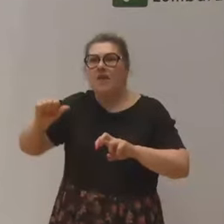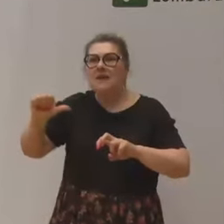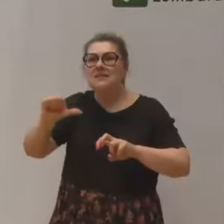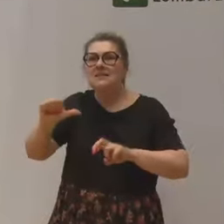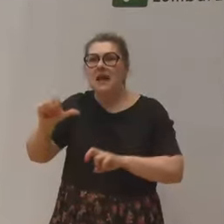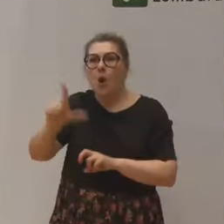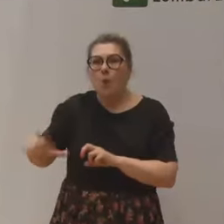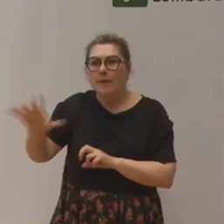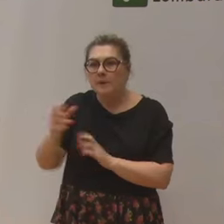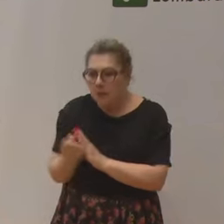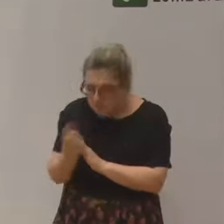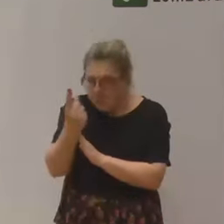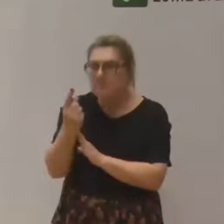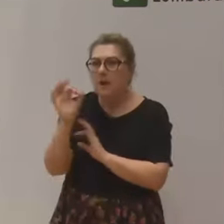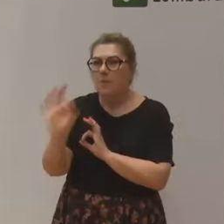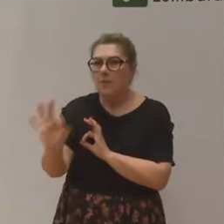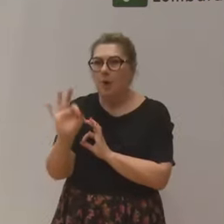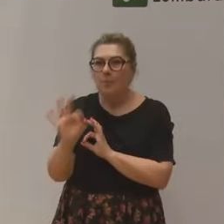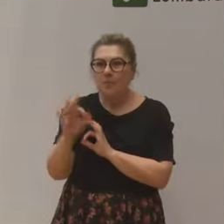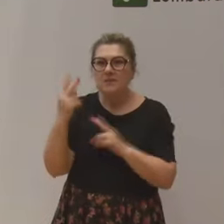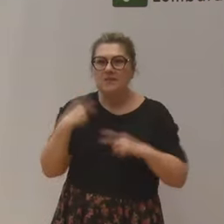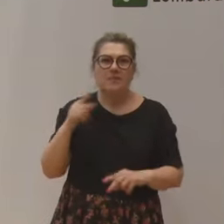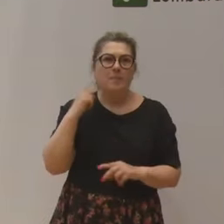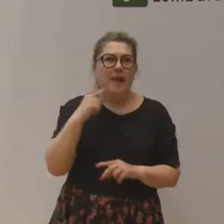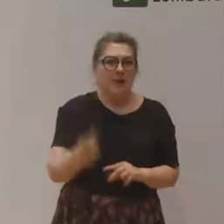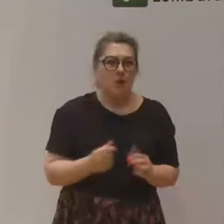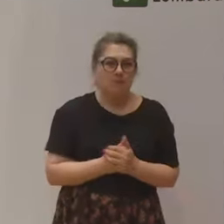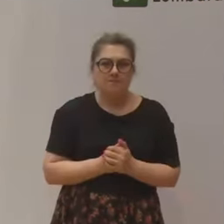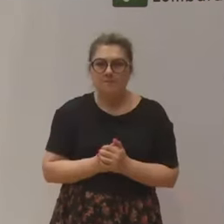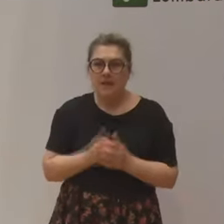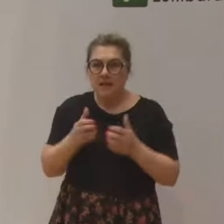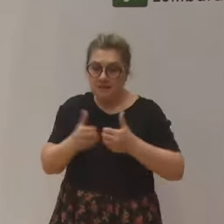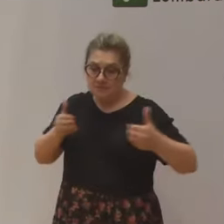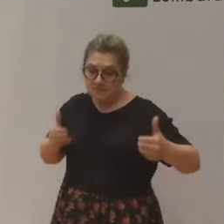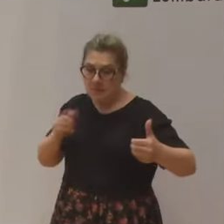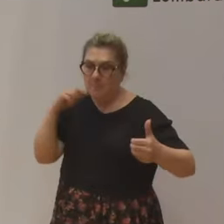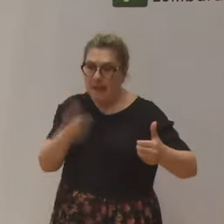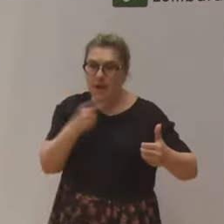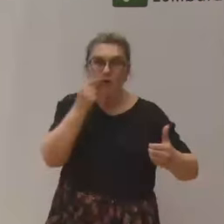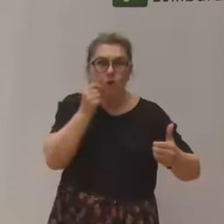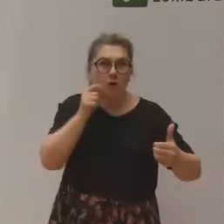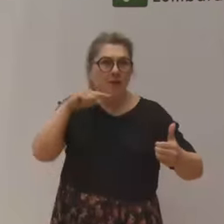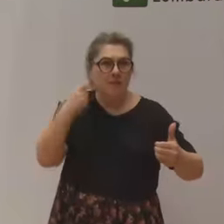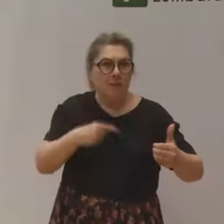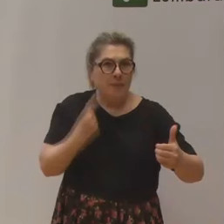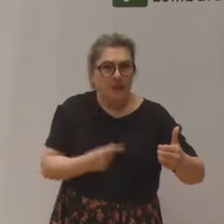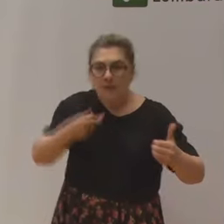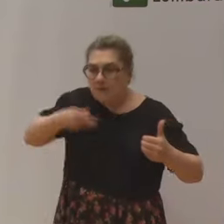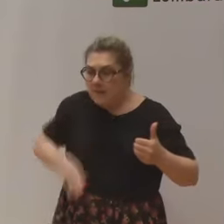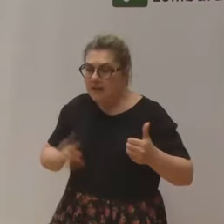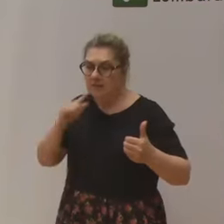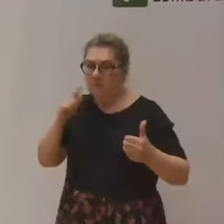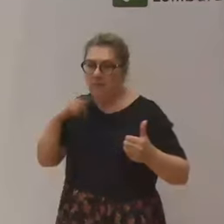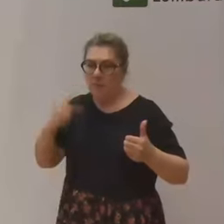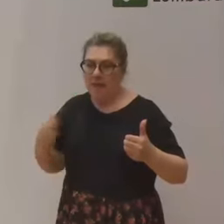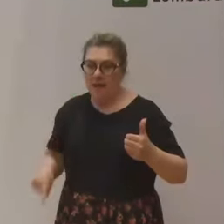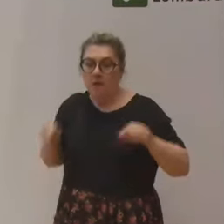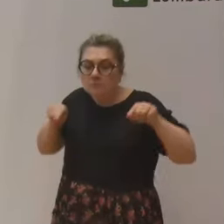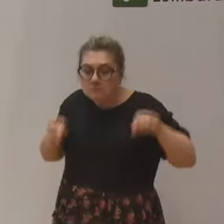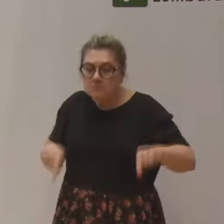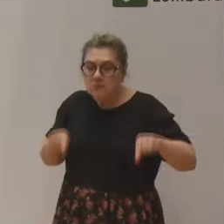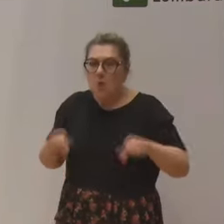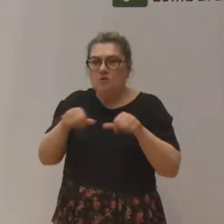viene fuori proprio questo. Viene fuori che si vive meglio, vivono meglio i genitori e vivono meglio i figli. E questo è